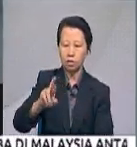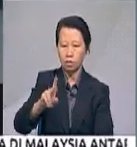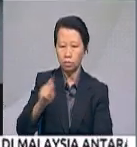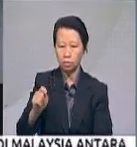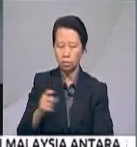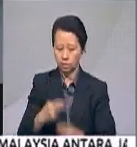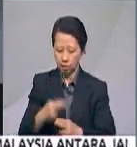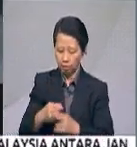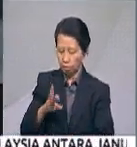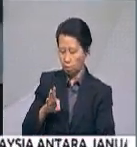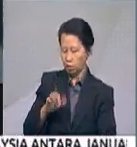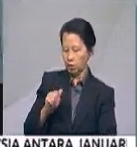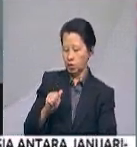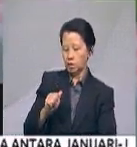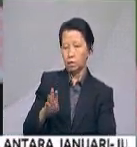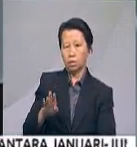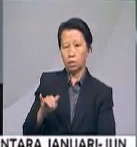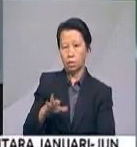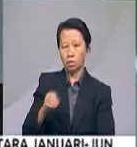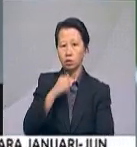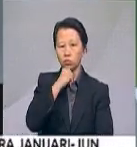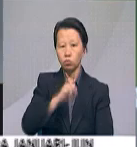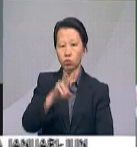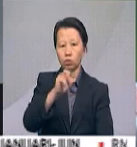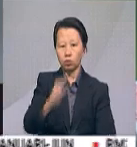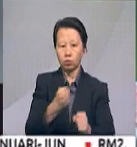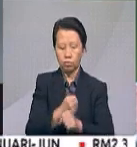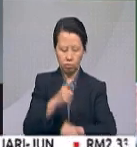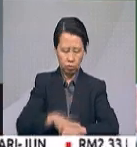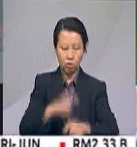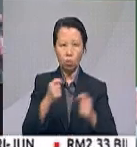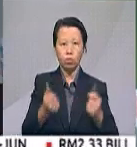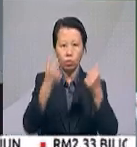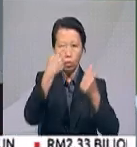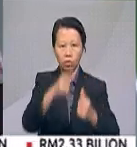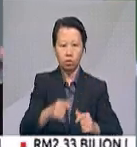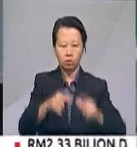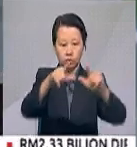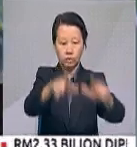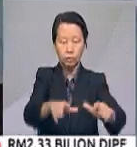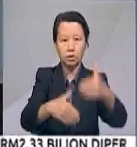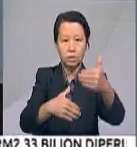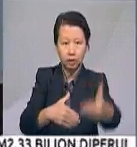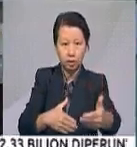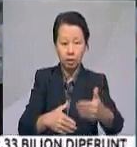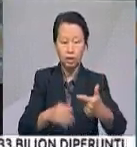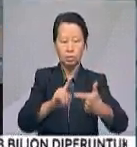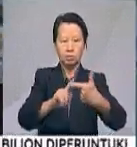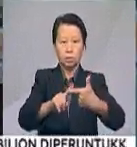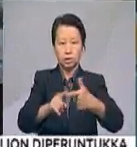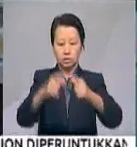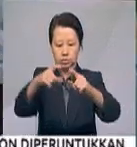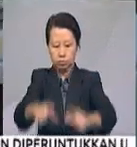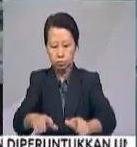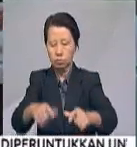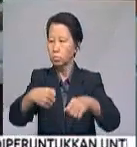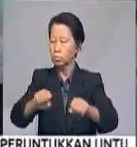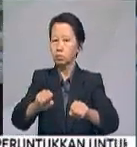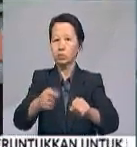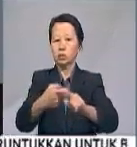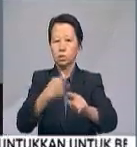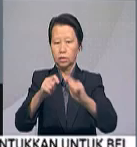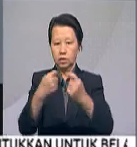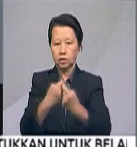Fabio Quartararo, 20 tahun, mencatat masa terpantas untuk petak utama. Petak kedua juga milik penunggang Yamaha dari